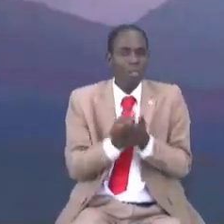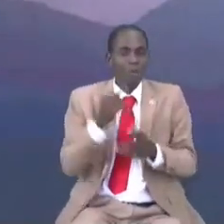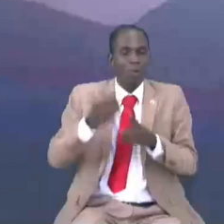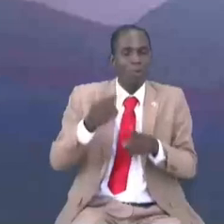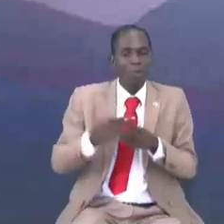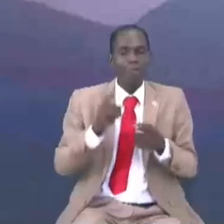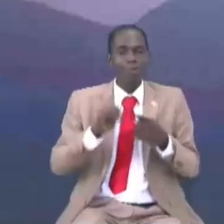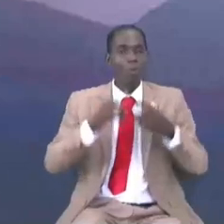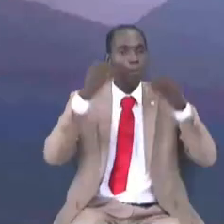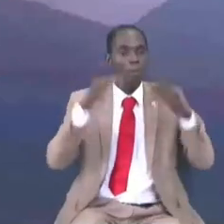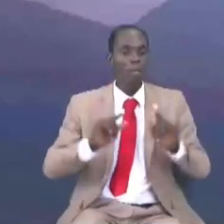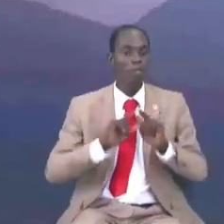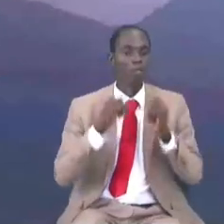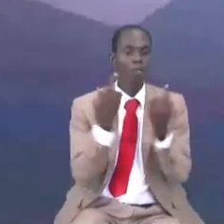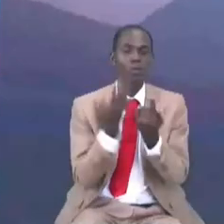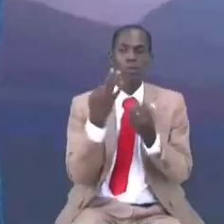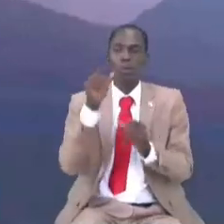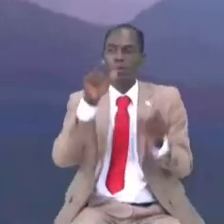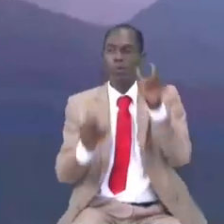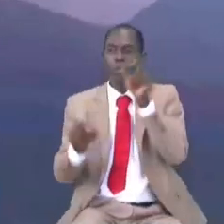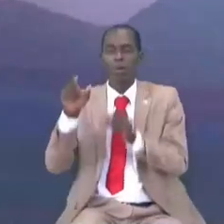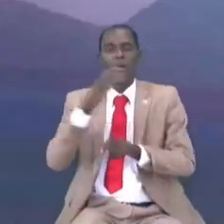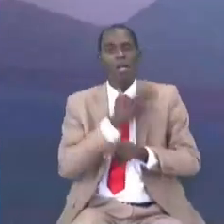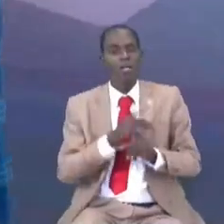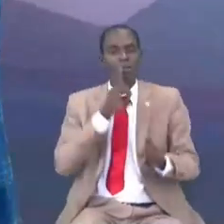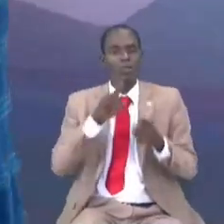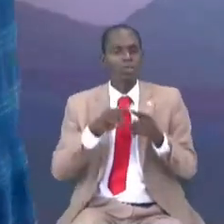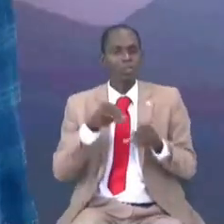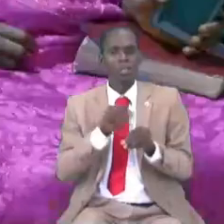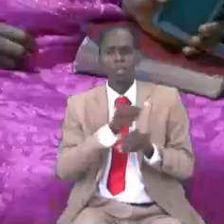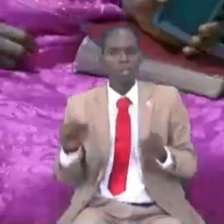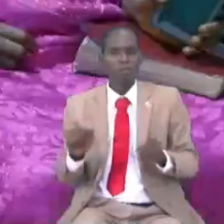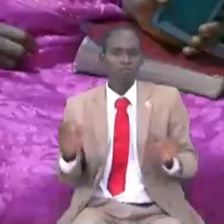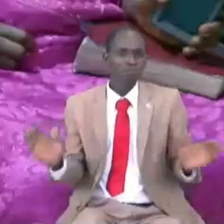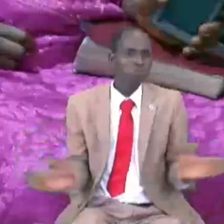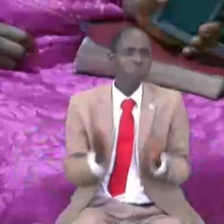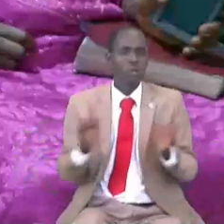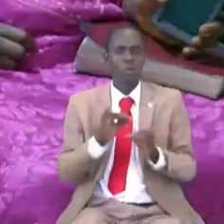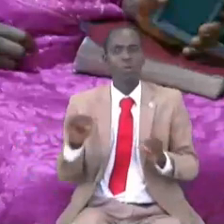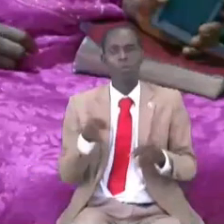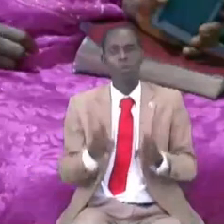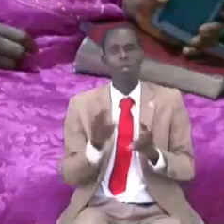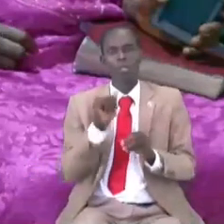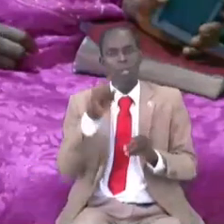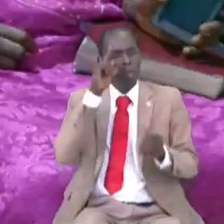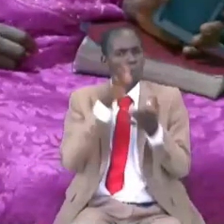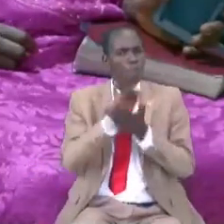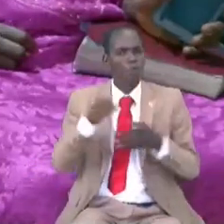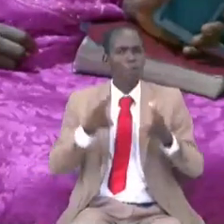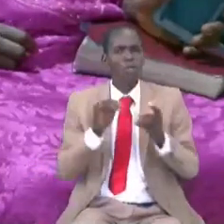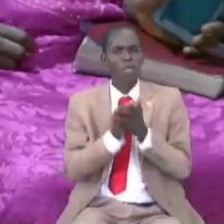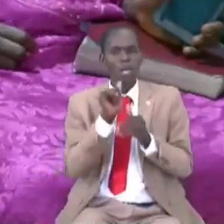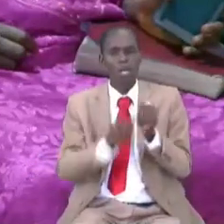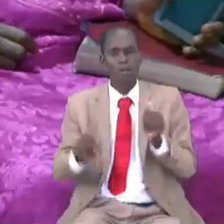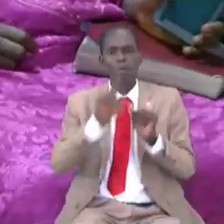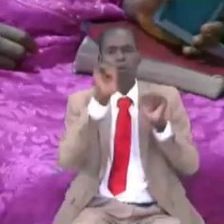de façon persuasive, de façon croyable. Et tout le monde pouvait dire, et vous, comme ça, cet homme, ce Jonas-là,